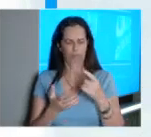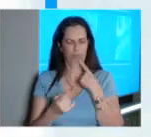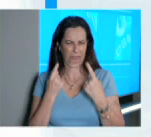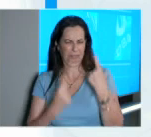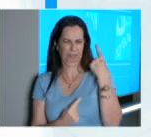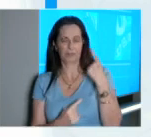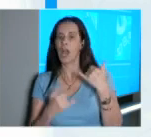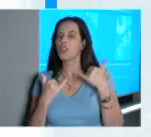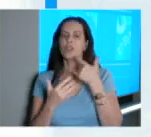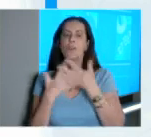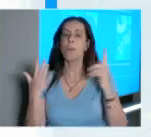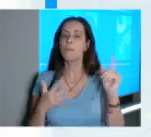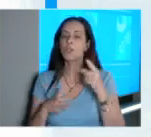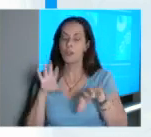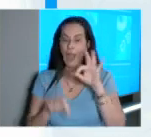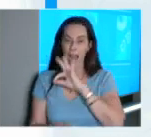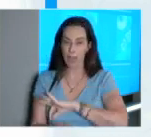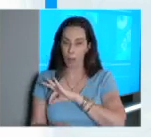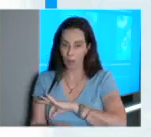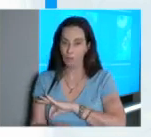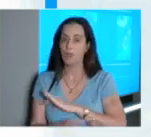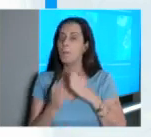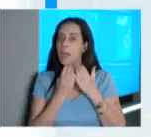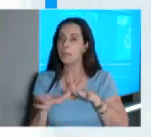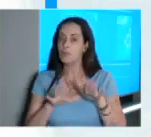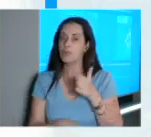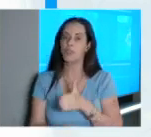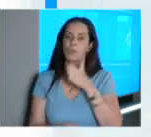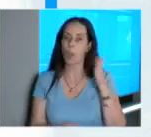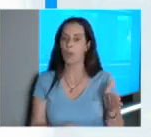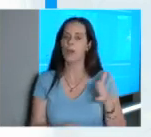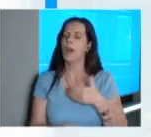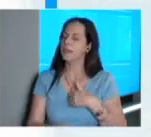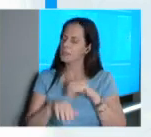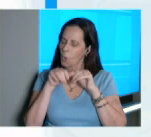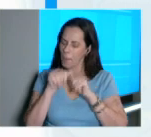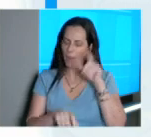גבה. עכשיו זה ברור, כל מי שיצביע ליברמן בבחירות הקרובות מסייע להקמת ממשלת שמאל.